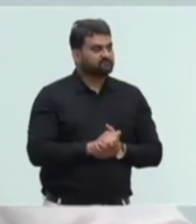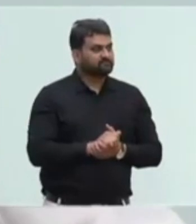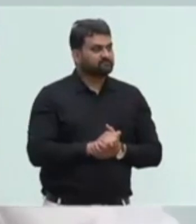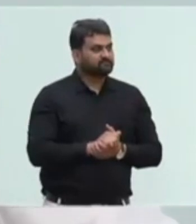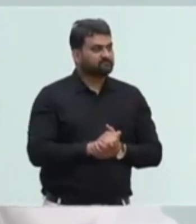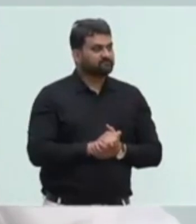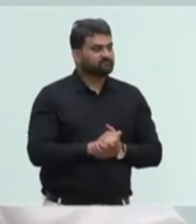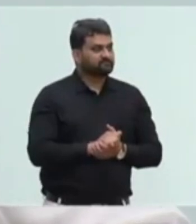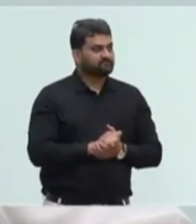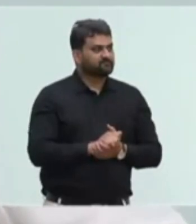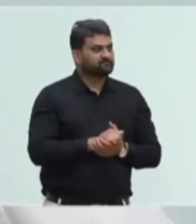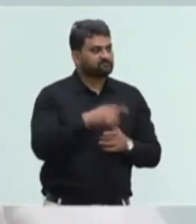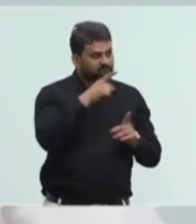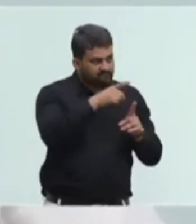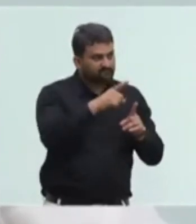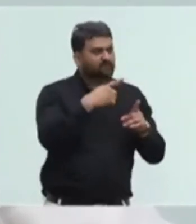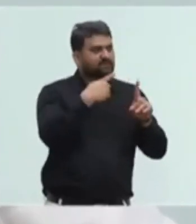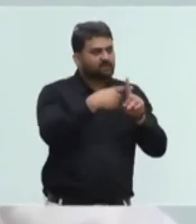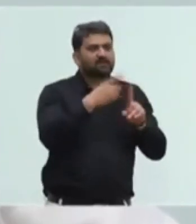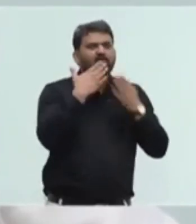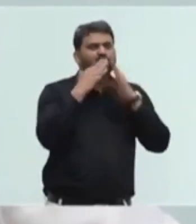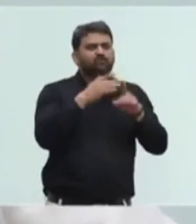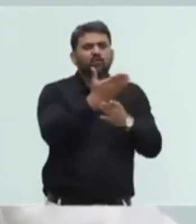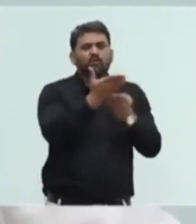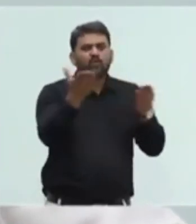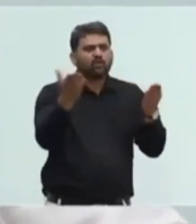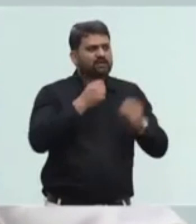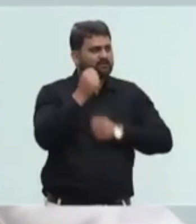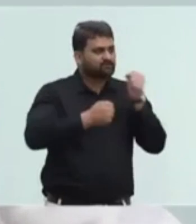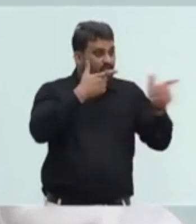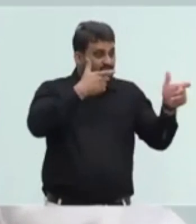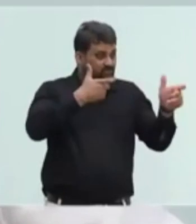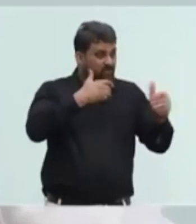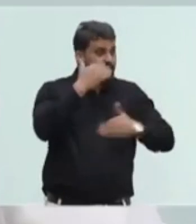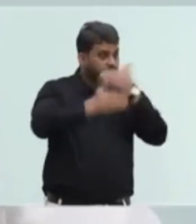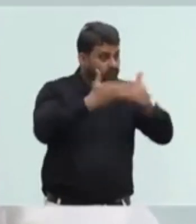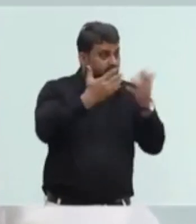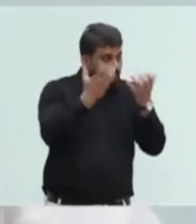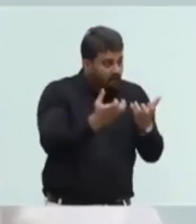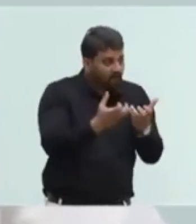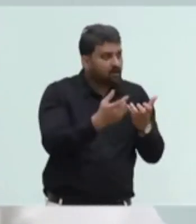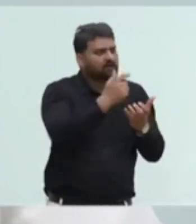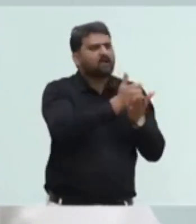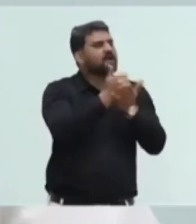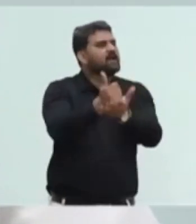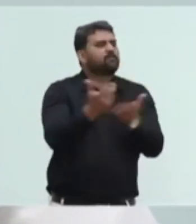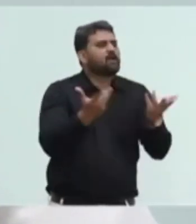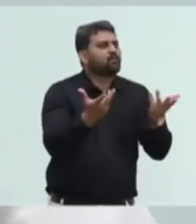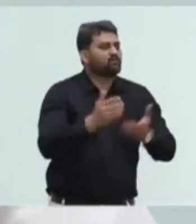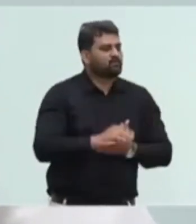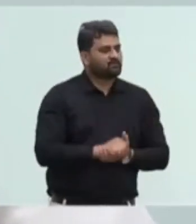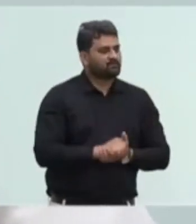कि आप और विद्यार्थी जो चाहते हैं इस खेल में आगे बढ़ना आप उनकी क्या मदद कर सकते